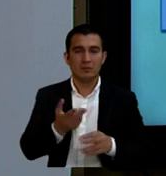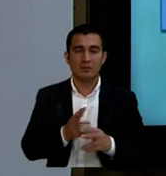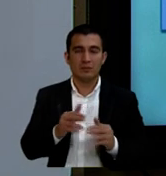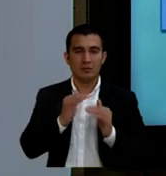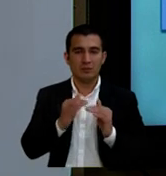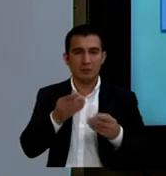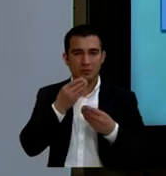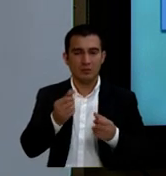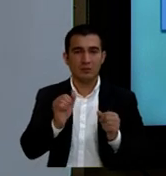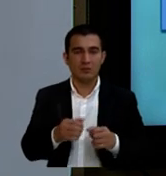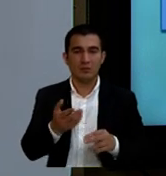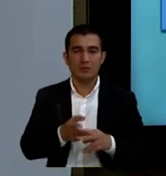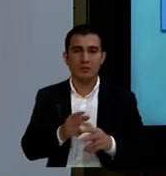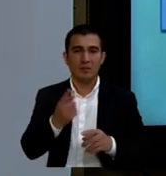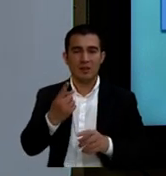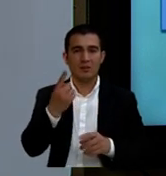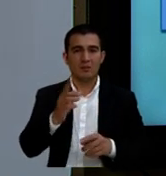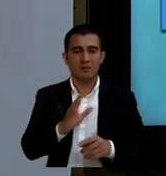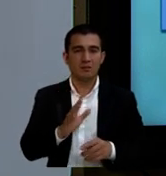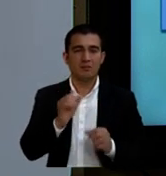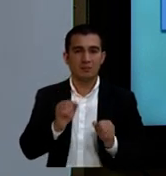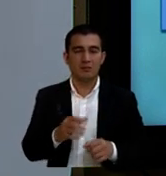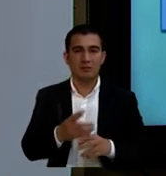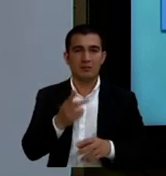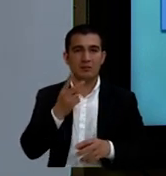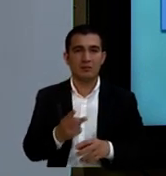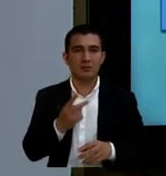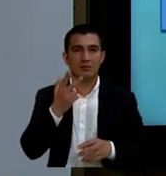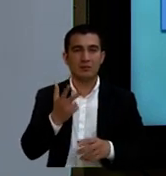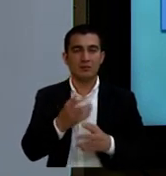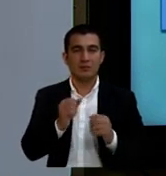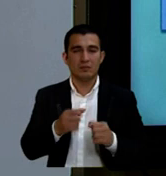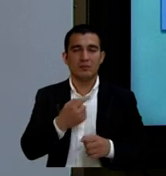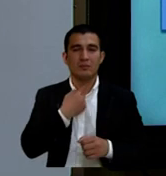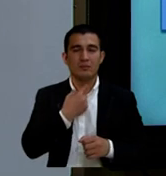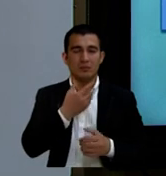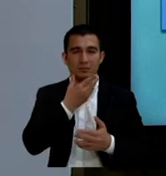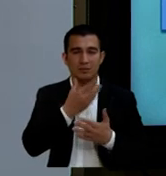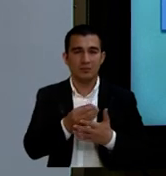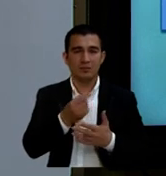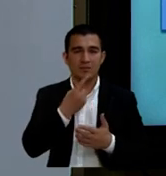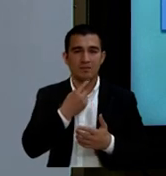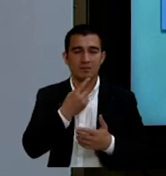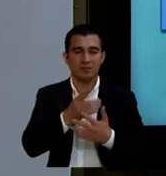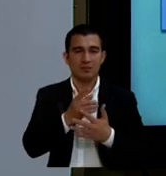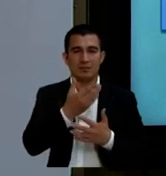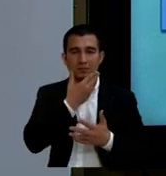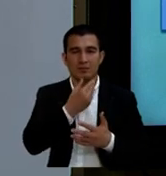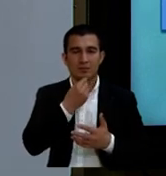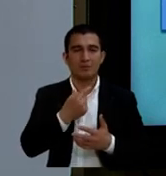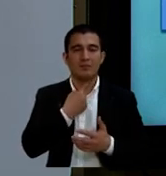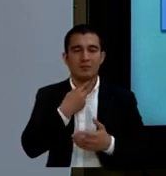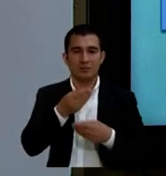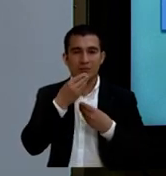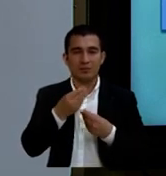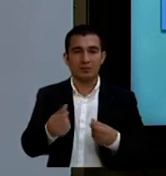bo'lsa, bittasini emas, hammasini ikkita shirin so'z bilan ovutib tashlayman. Shirin va